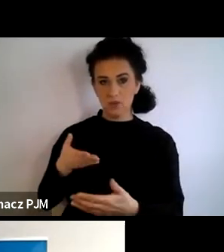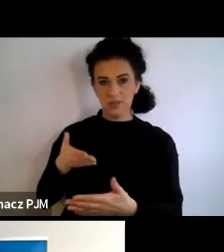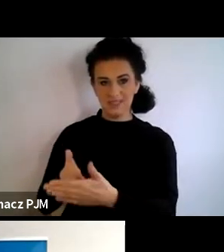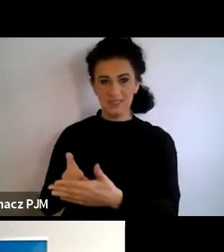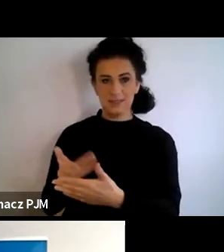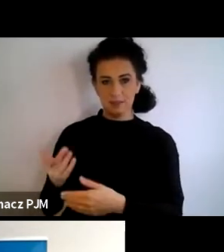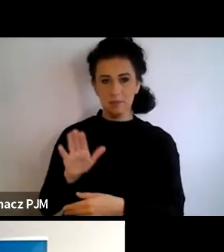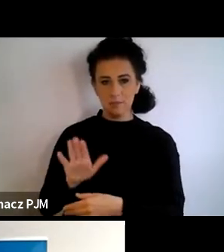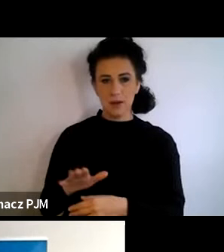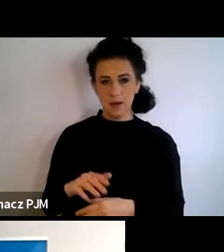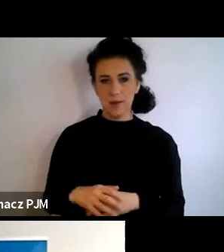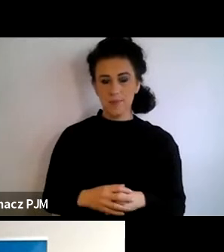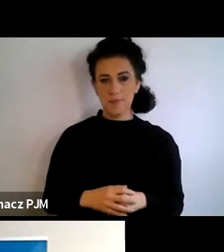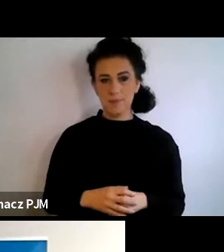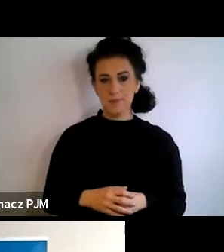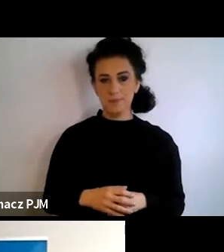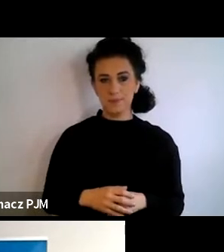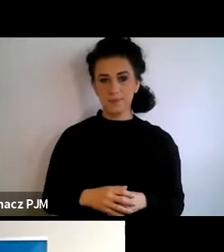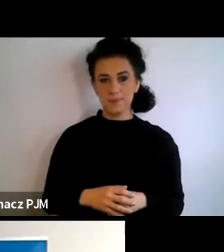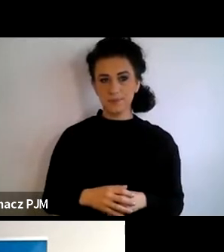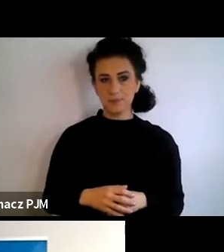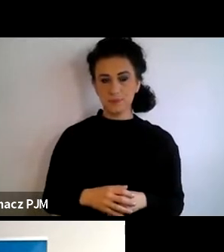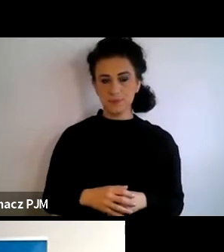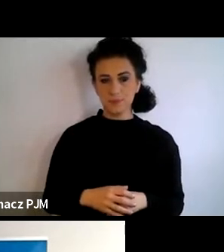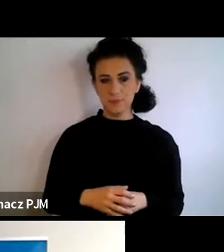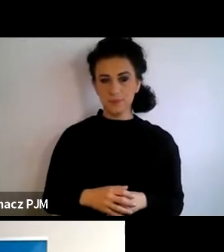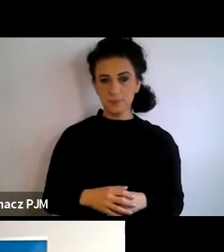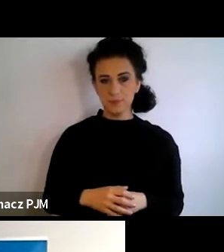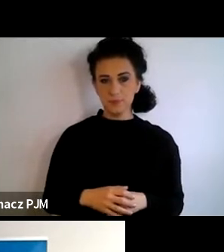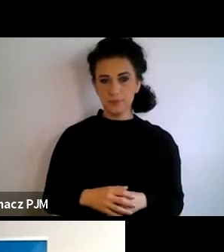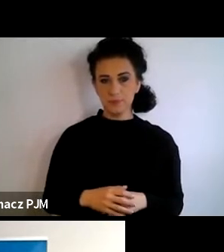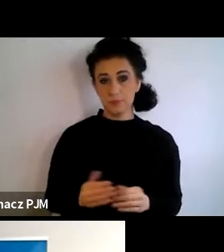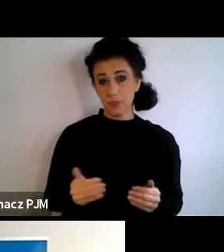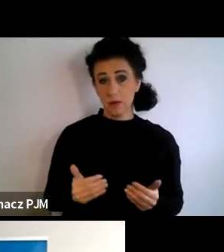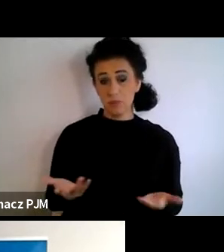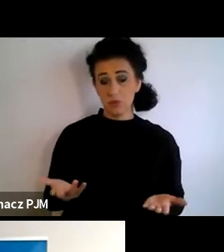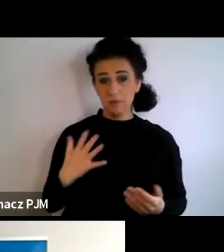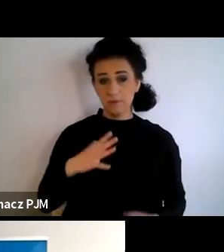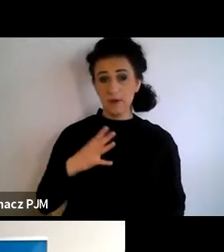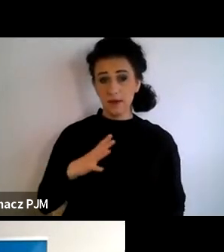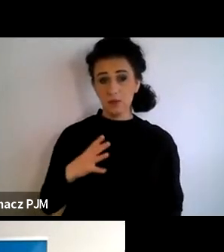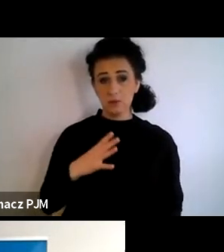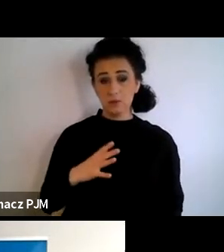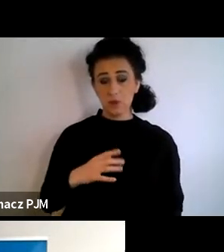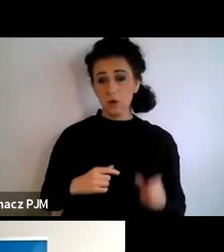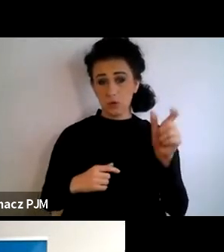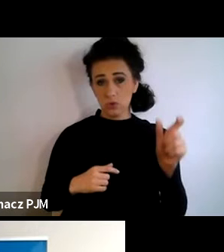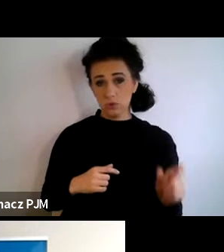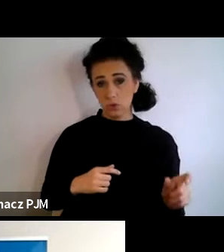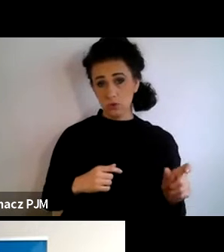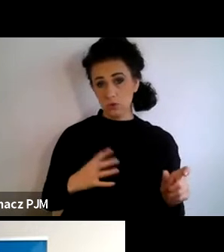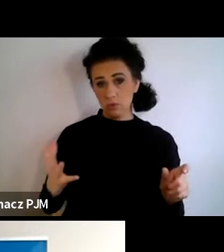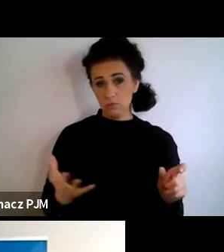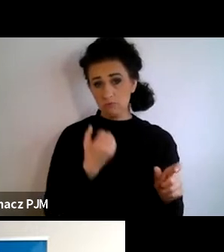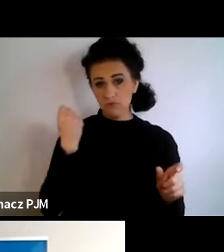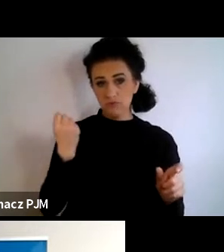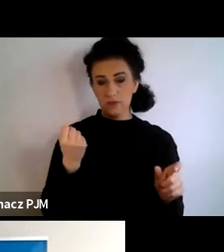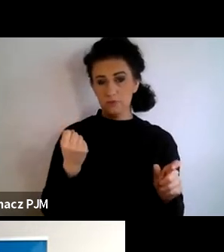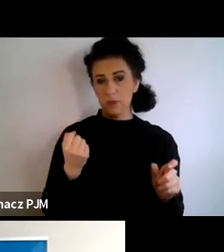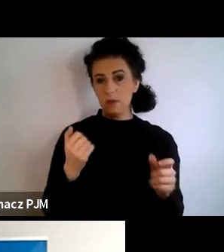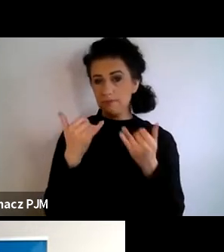to jakiś tam czynnik decyzyjny, może jednak gdzieś tam ktoś mógłby go wziąć pod uwagę, bo